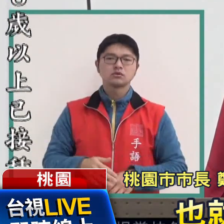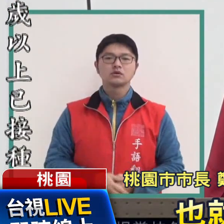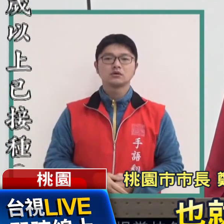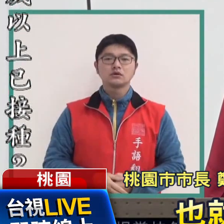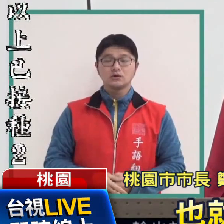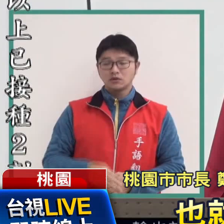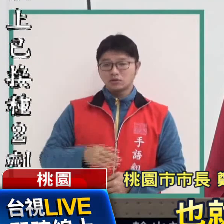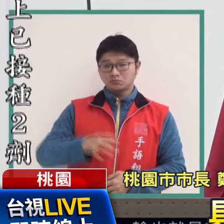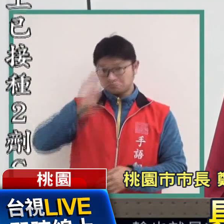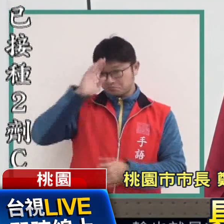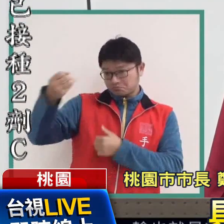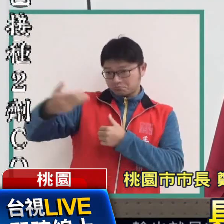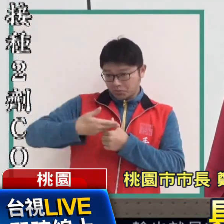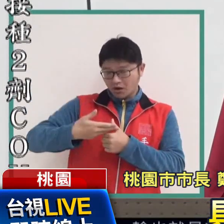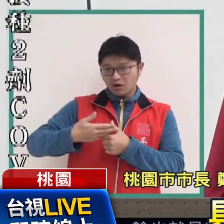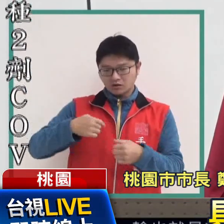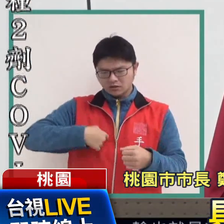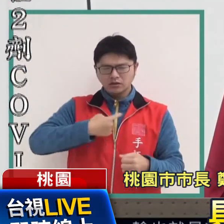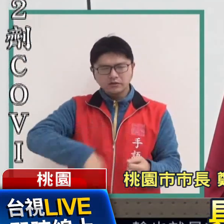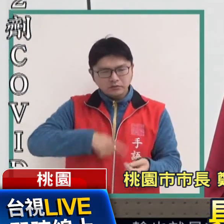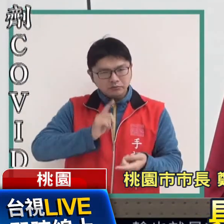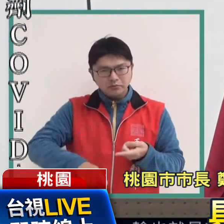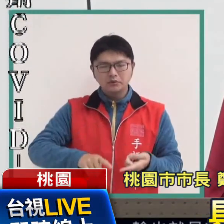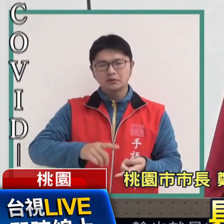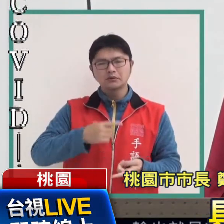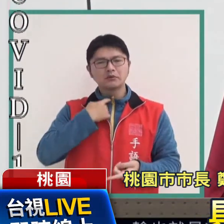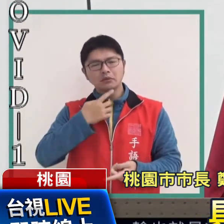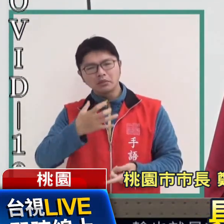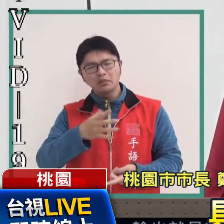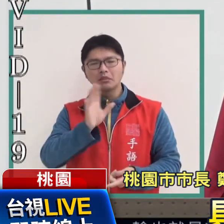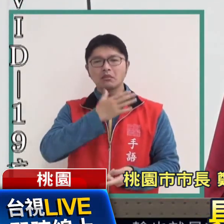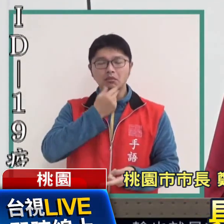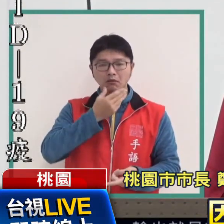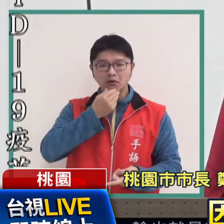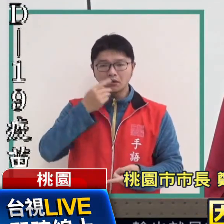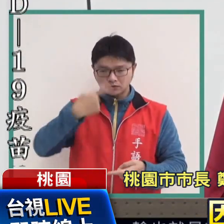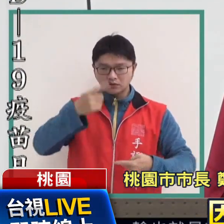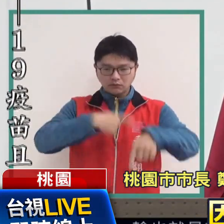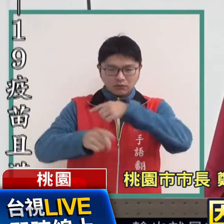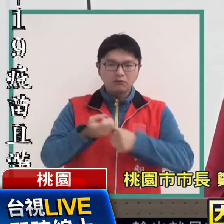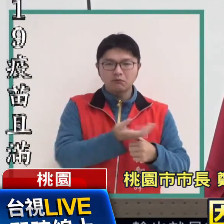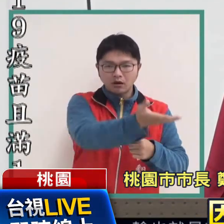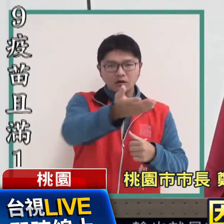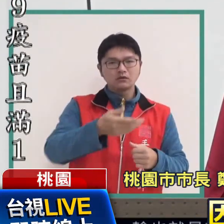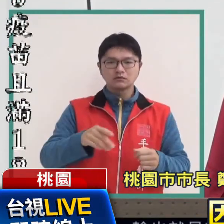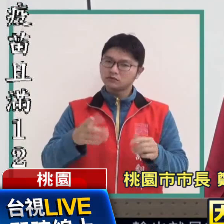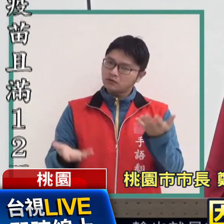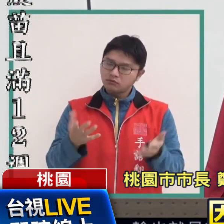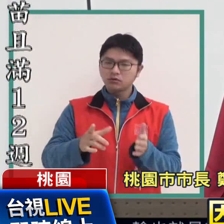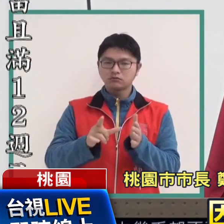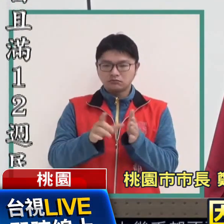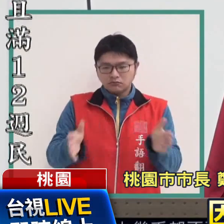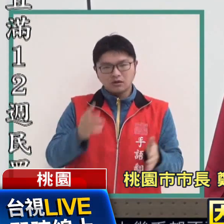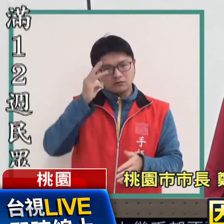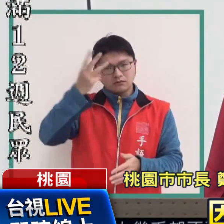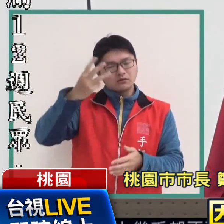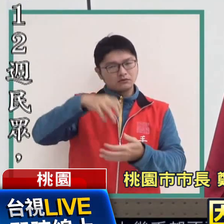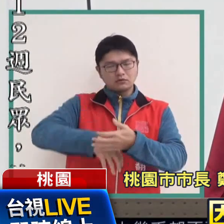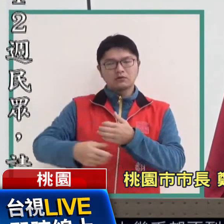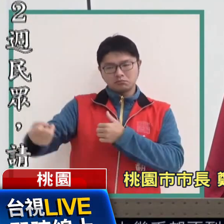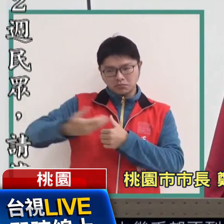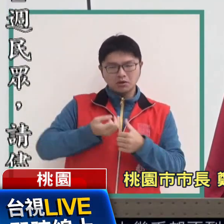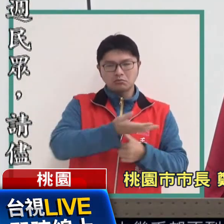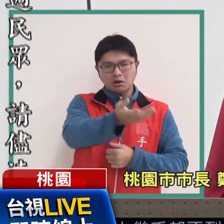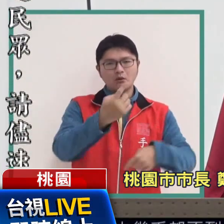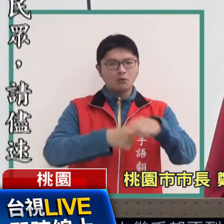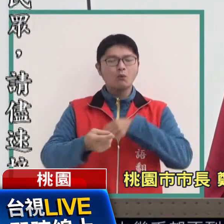产生症状具有传播力，几乎都不到3天。那因此我们在这个家庭跟职场的